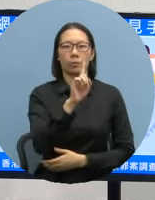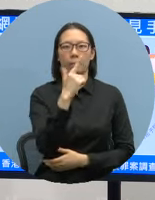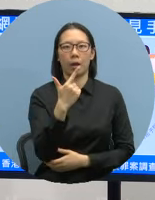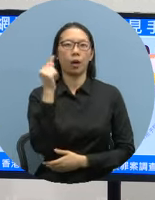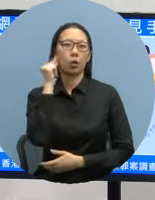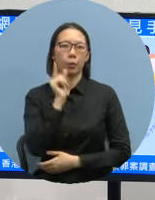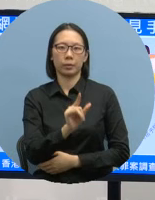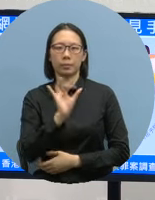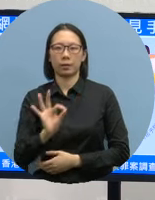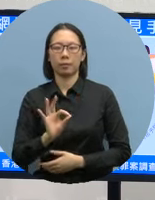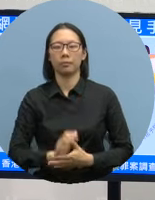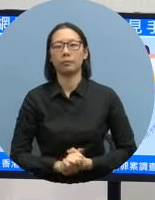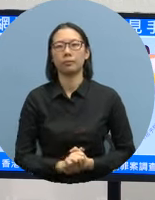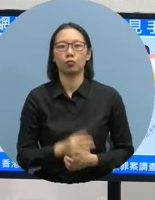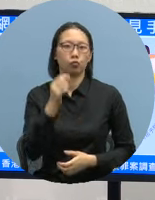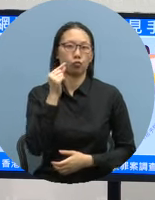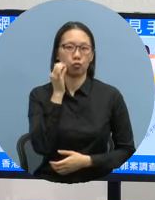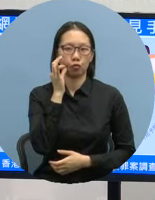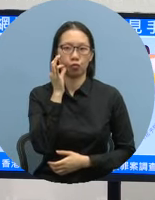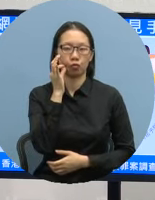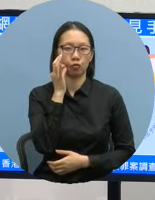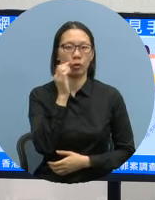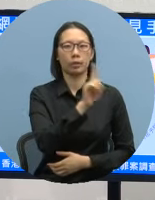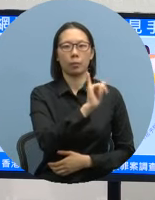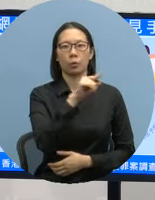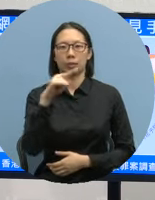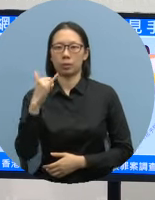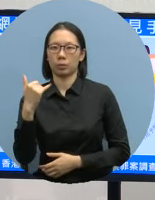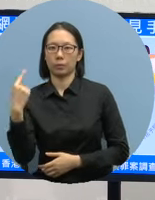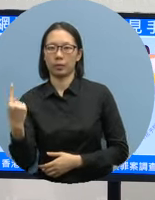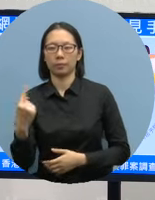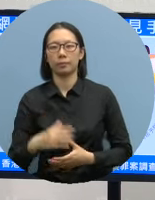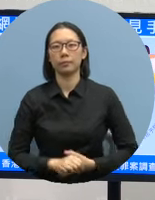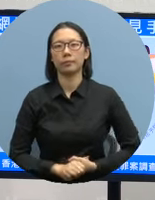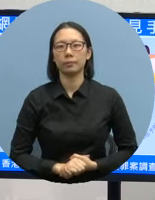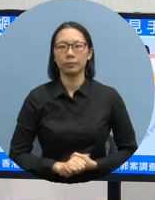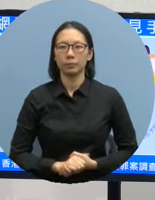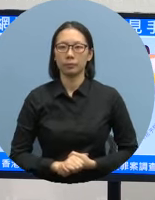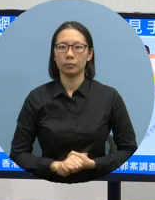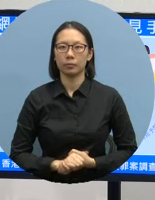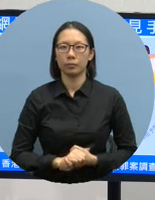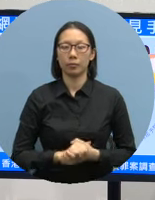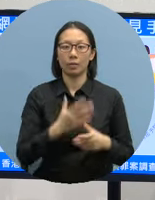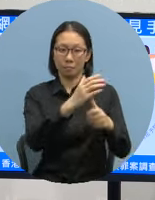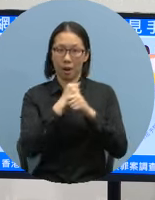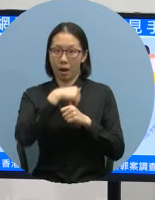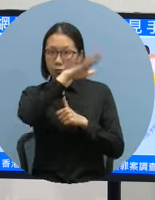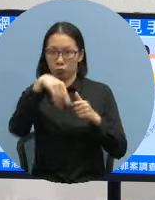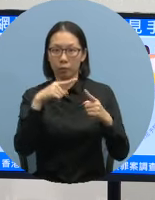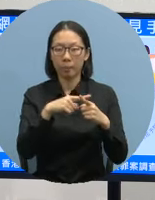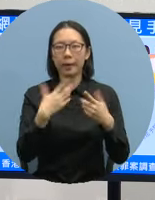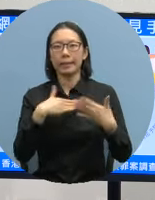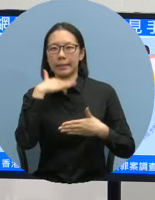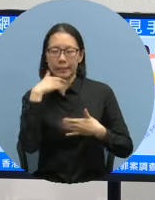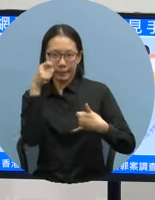18男13女，年齡是介乎16至61歲。所有被捕人士呢現在都是保釋候